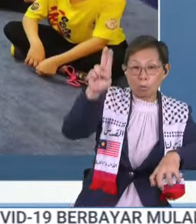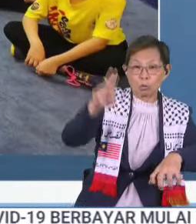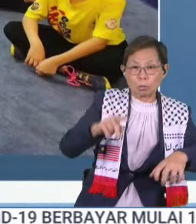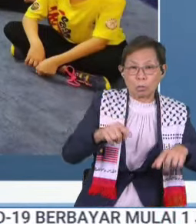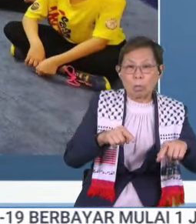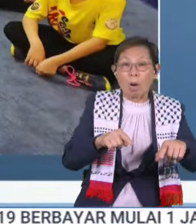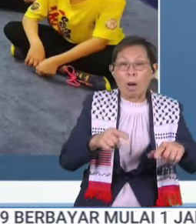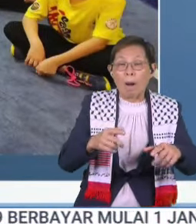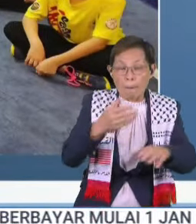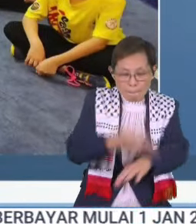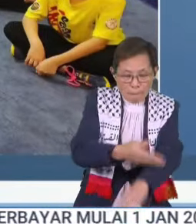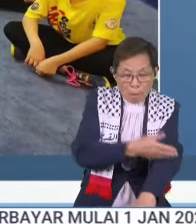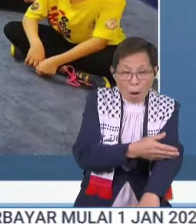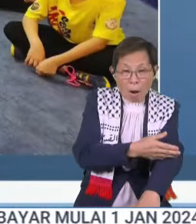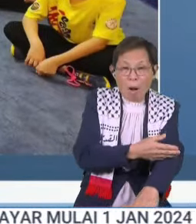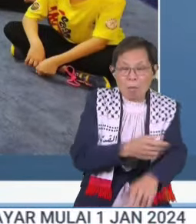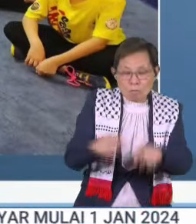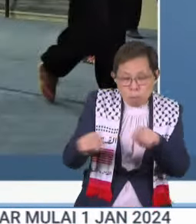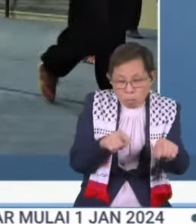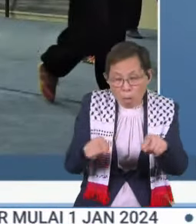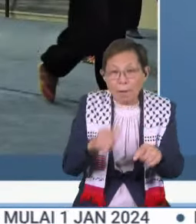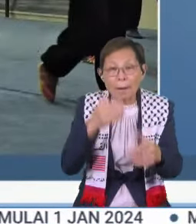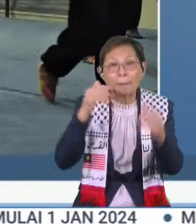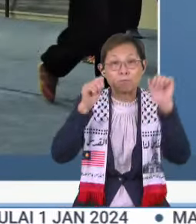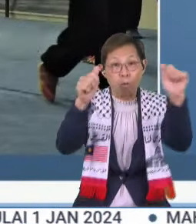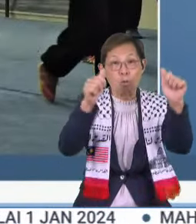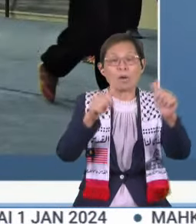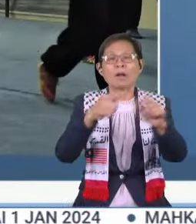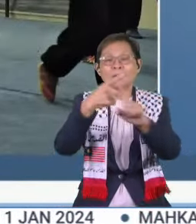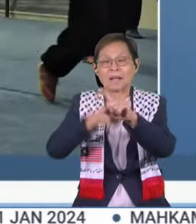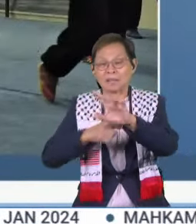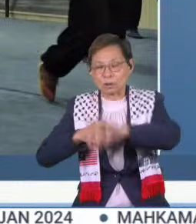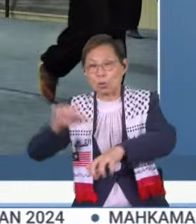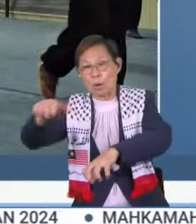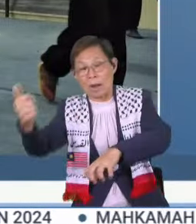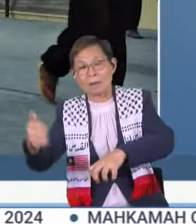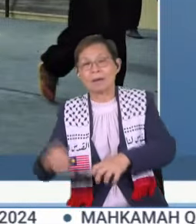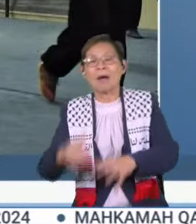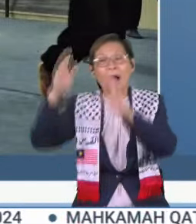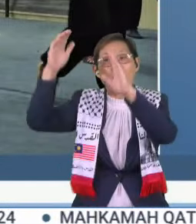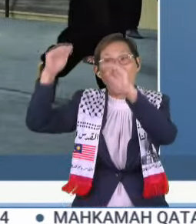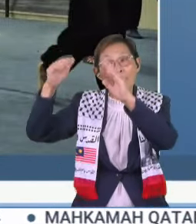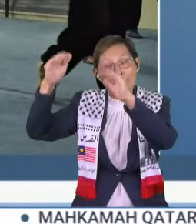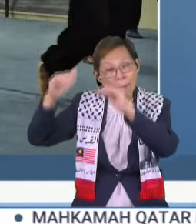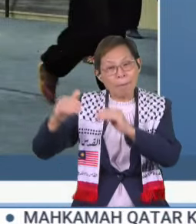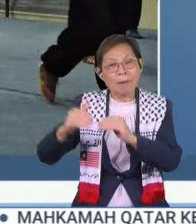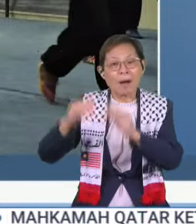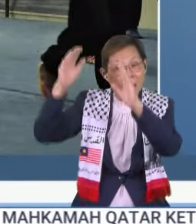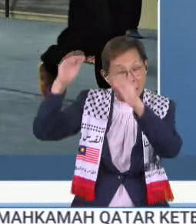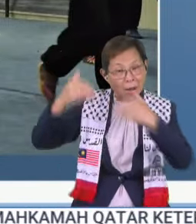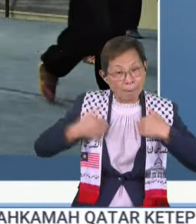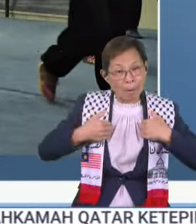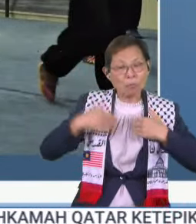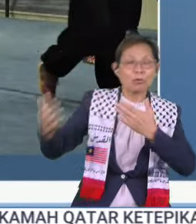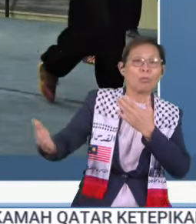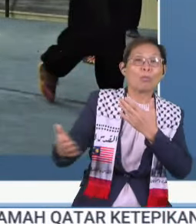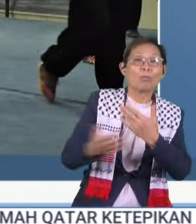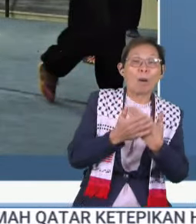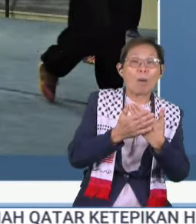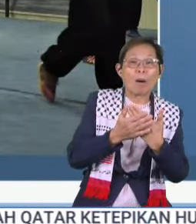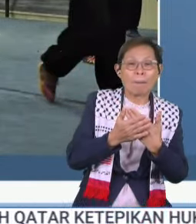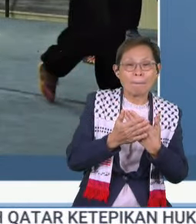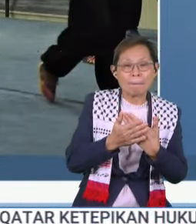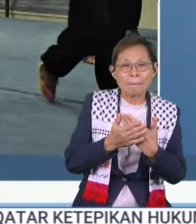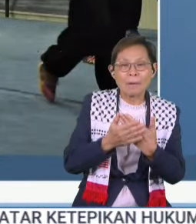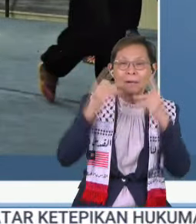yang hebat kepada pasukan dari zon lain. Beliau mempunyai harapan yang tinggi buat pasukan Wushu Zon Utara untuk membawa pulang kejayaan pada